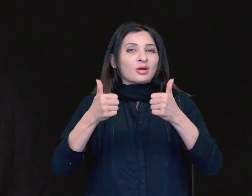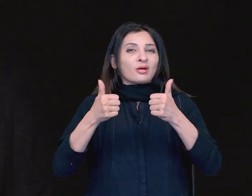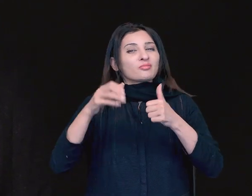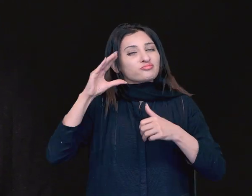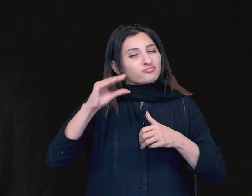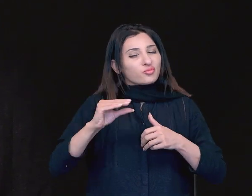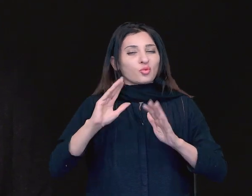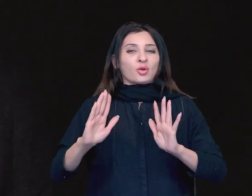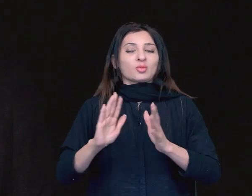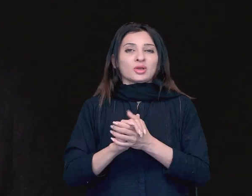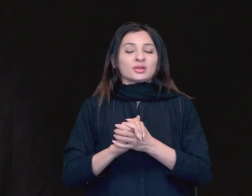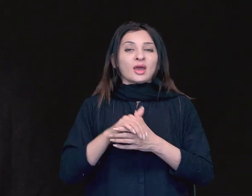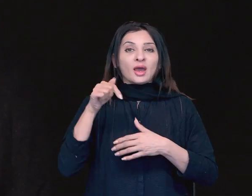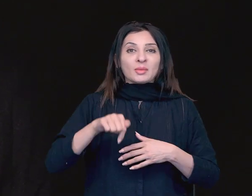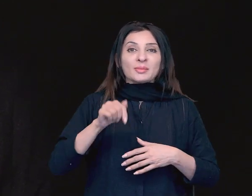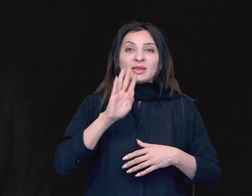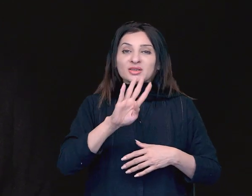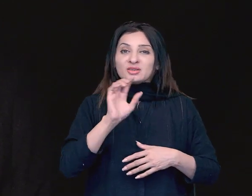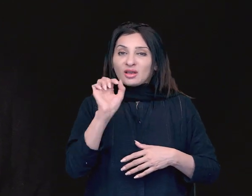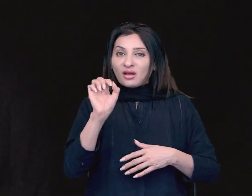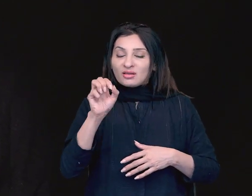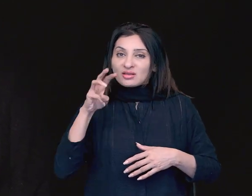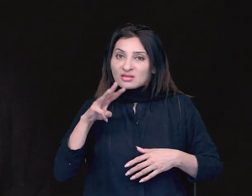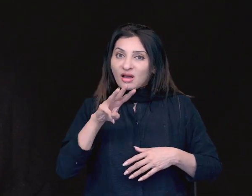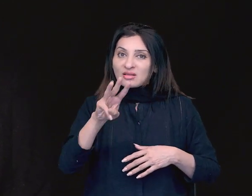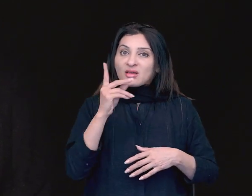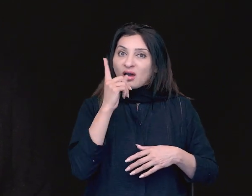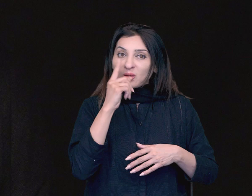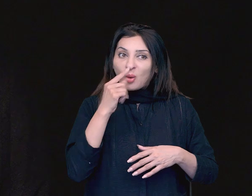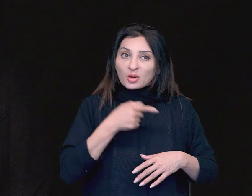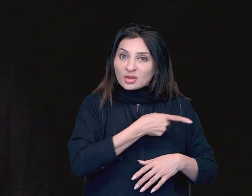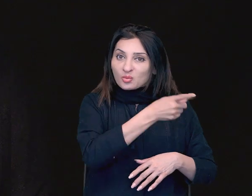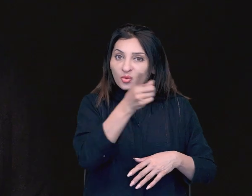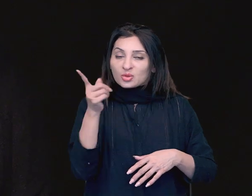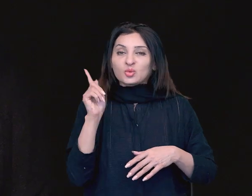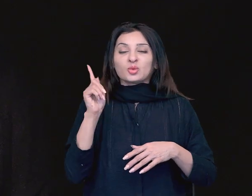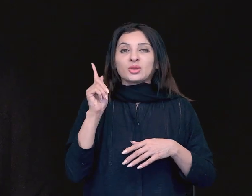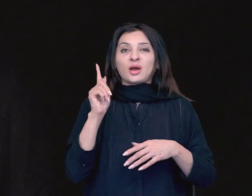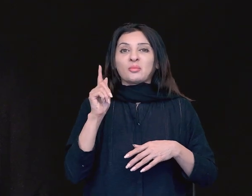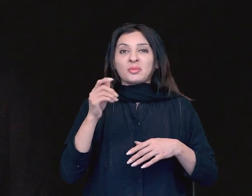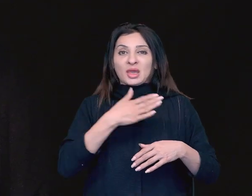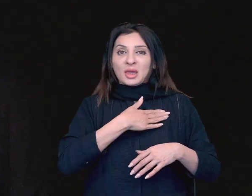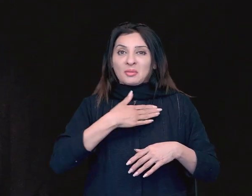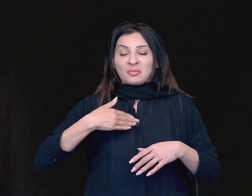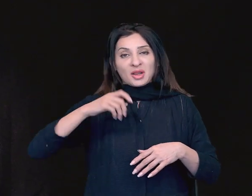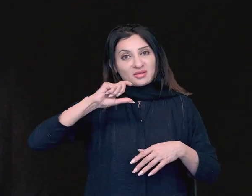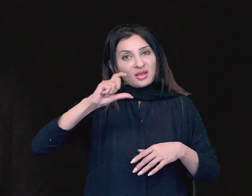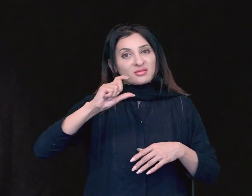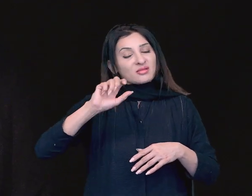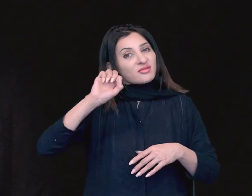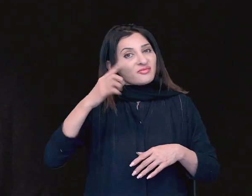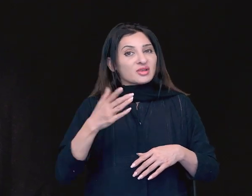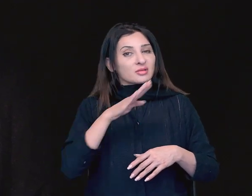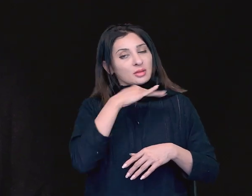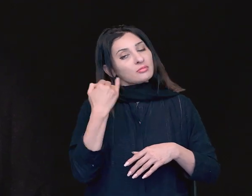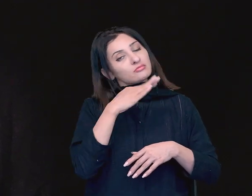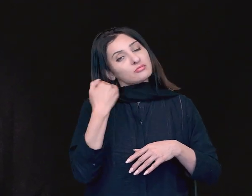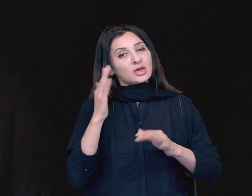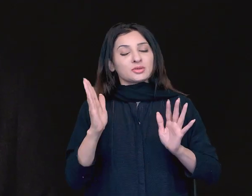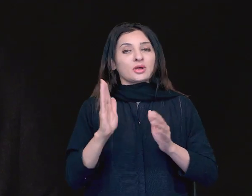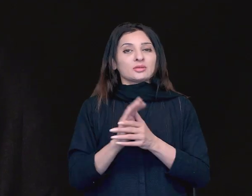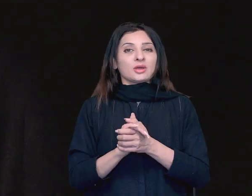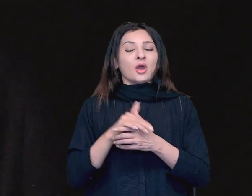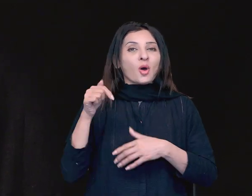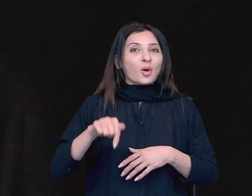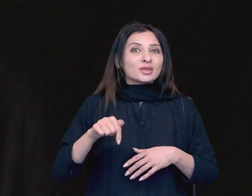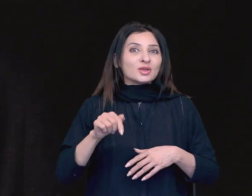उनका इंतकाल होता है हर साल, और ये जो एज है ये 30 साल से लेकर 60 साल 65 साल की उम्र तक, तो जवान